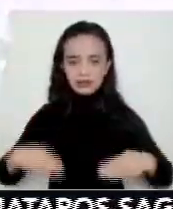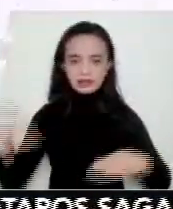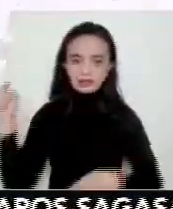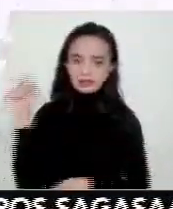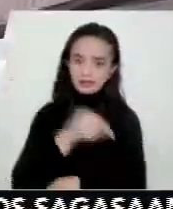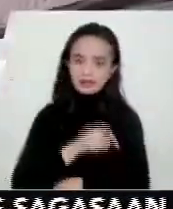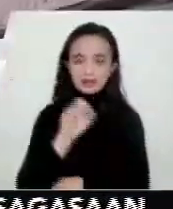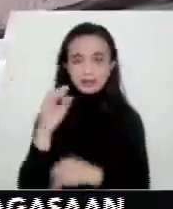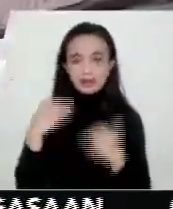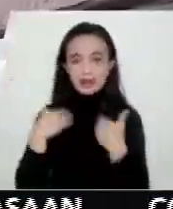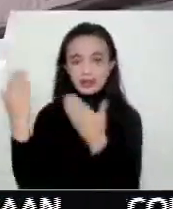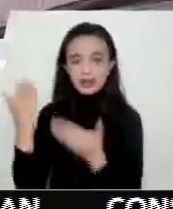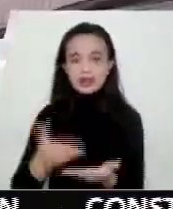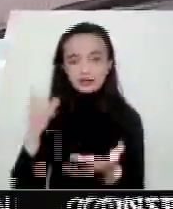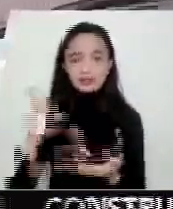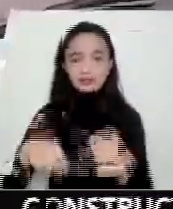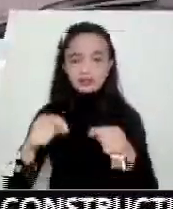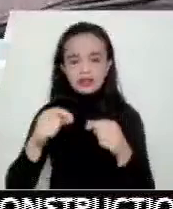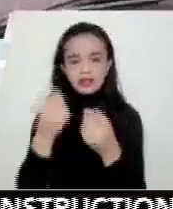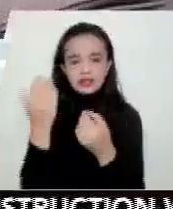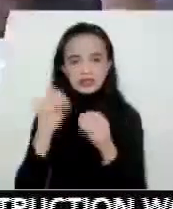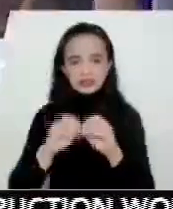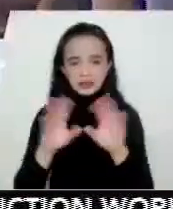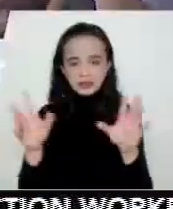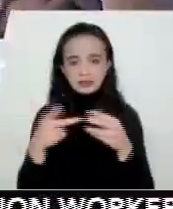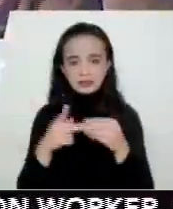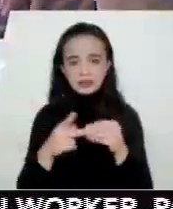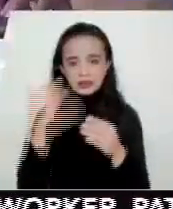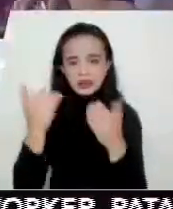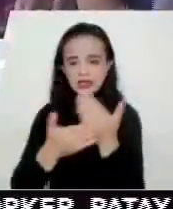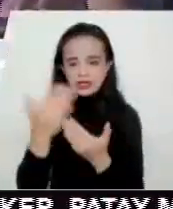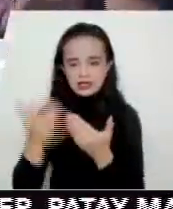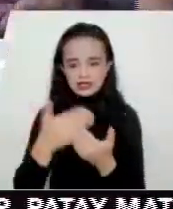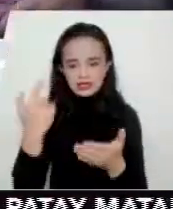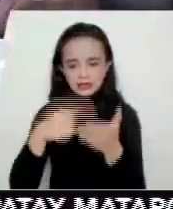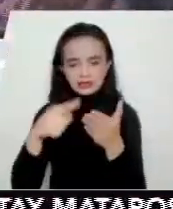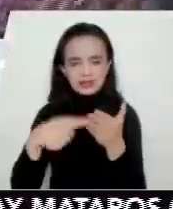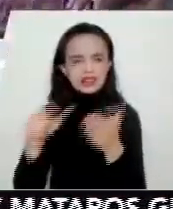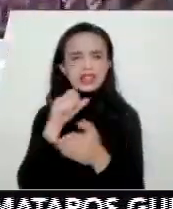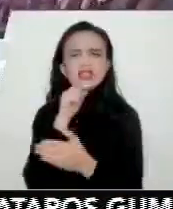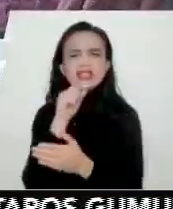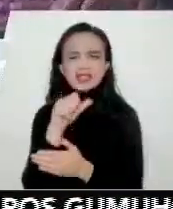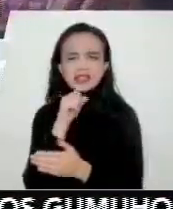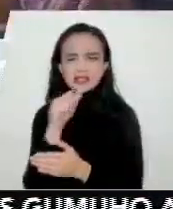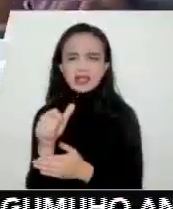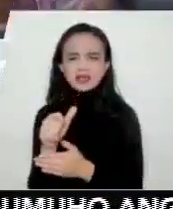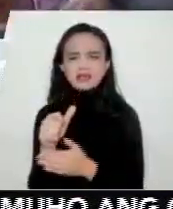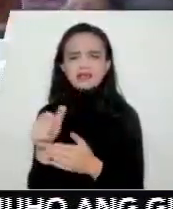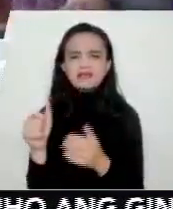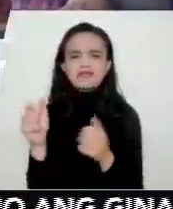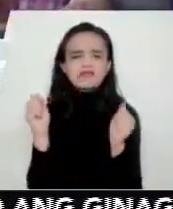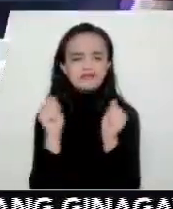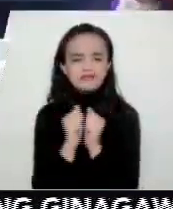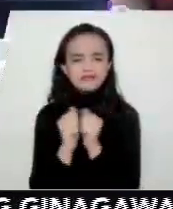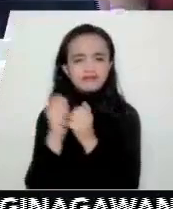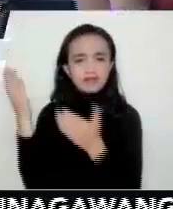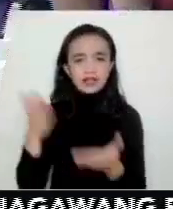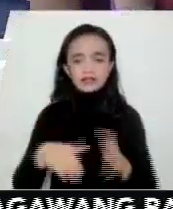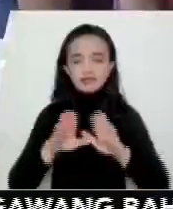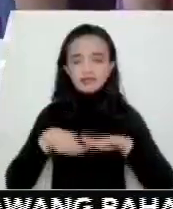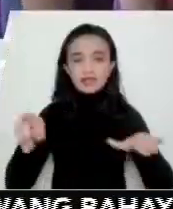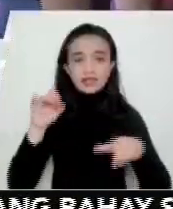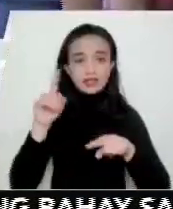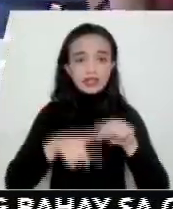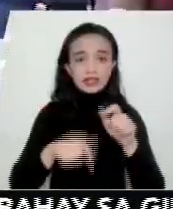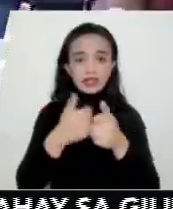ilagay sa clear plastic para mas madali sa inspeksyon. Huwag na isama ang masyado pang mga bata. Kung hindi maiiwasan, lagyan sila